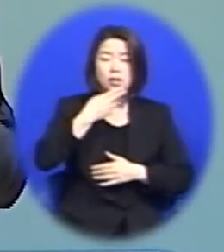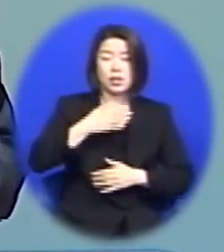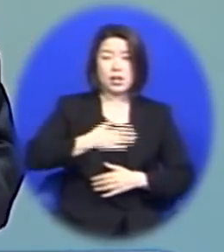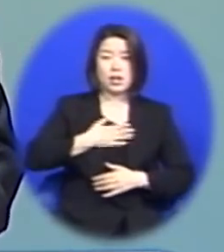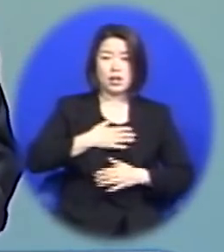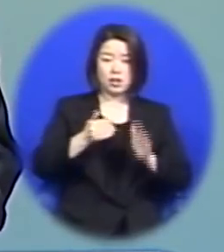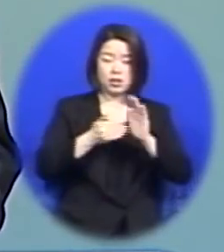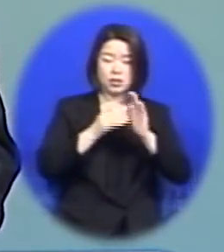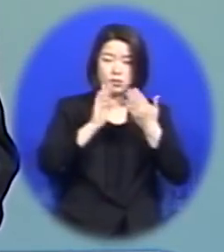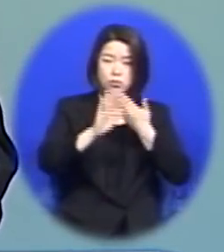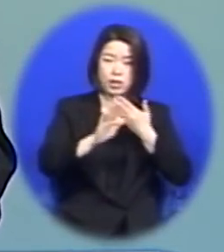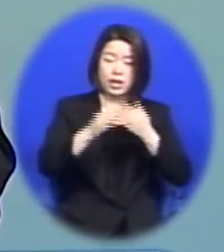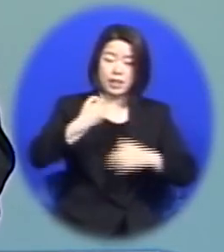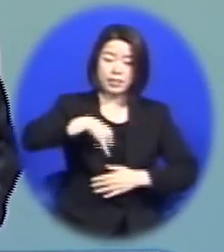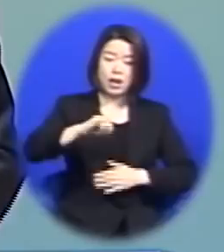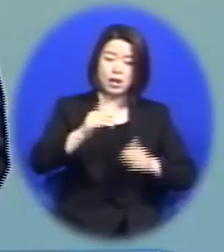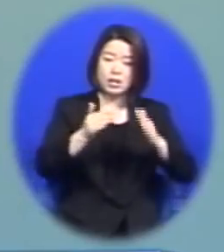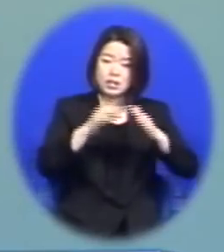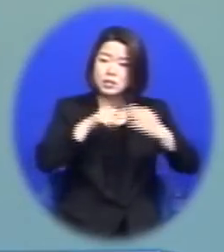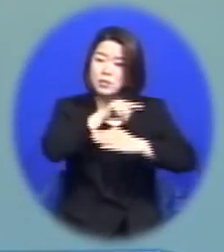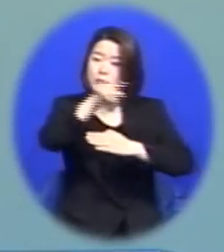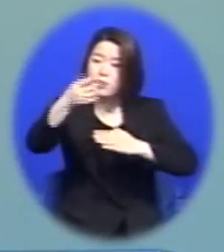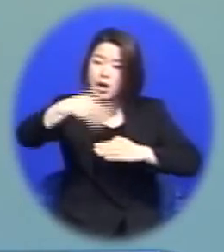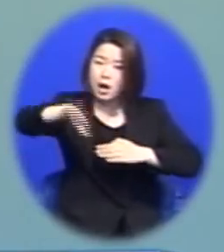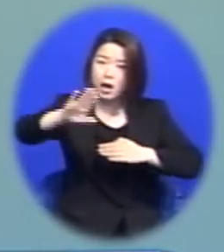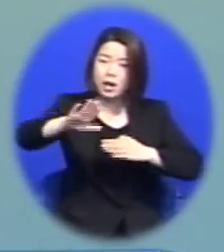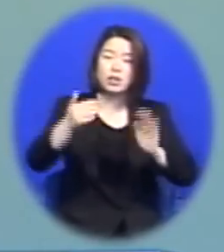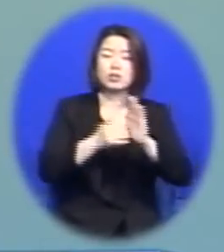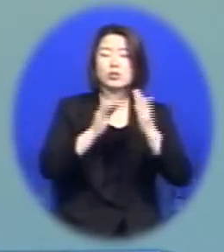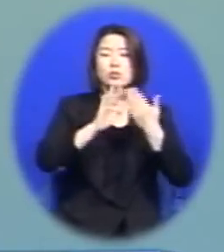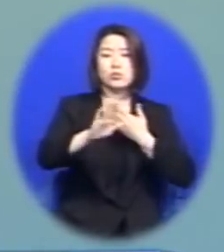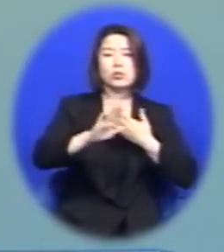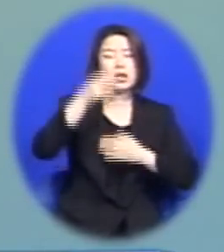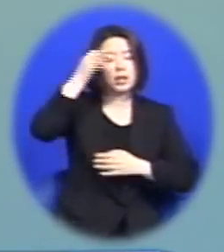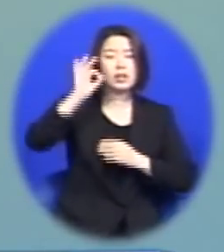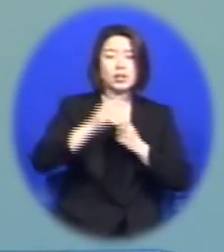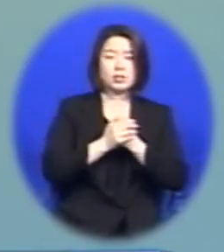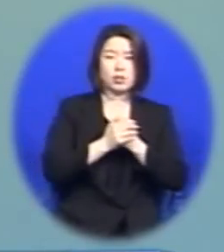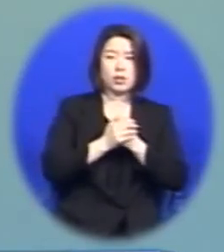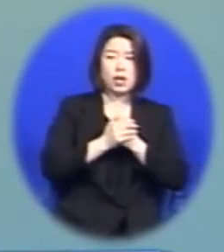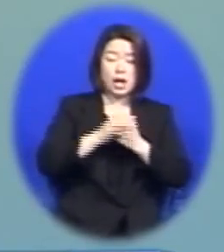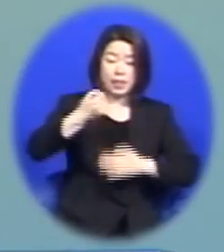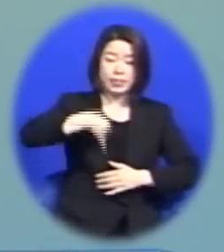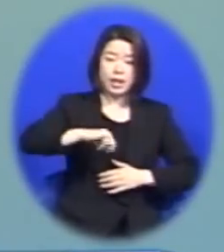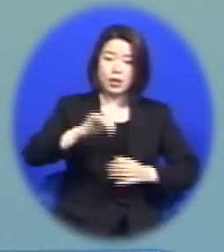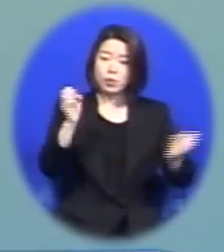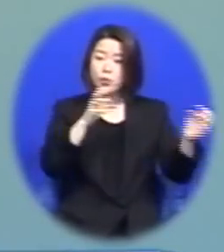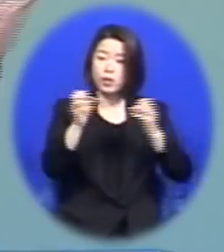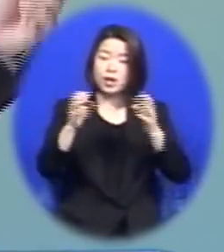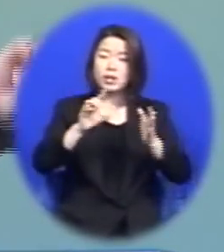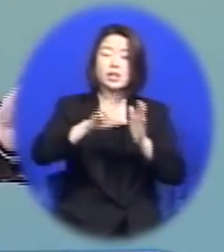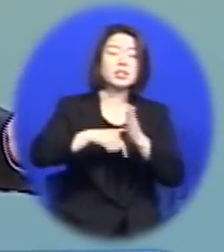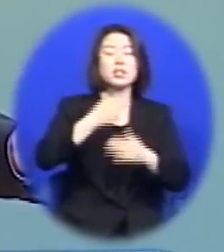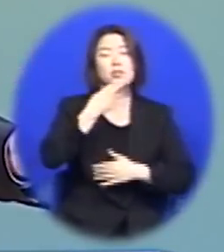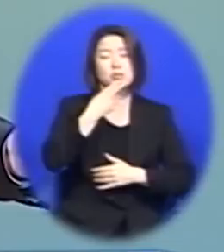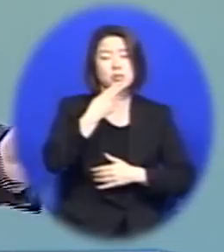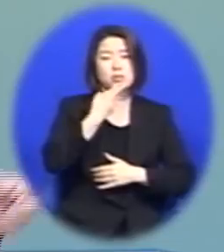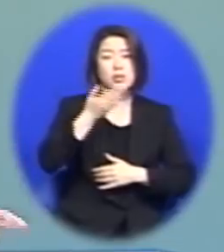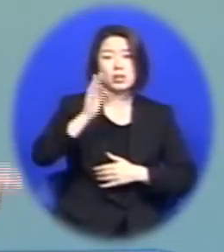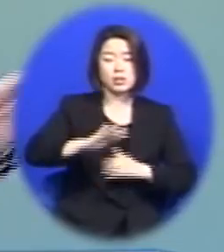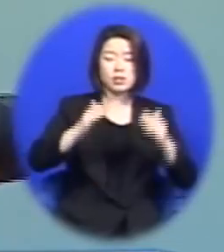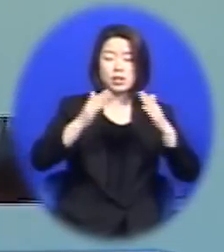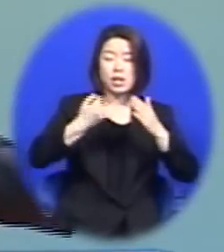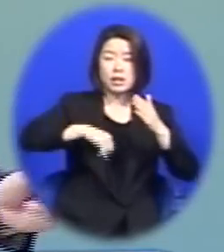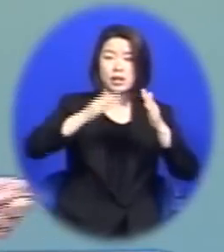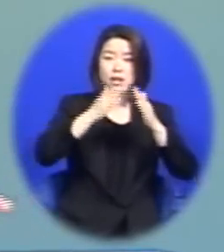정신이 차려졌다 따라 고 이야기 할 시간이 없었어요 너무 사업이 바쁘니까 그런데 딸이 가출하고 나니까